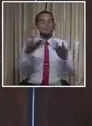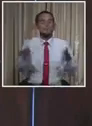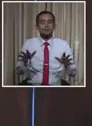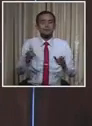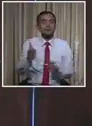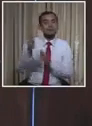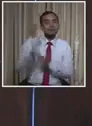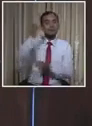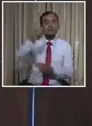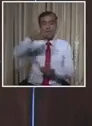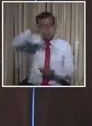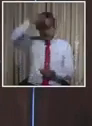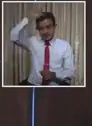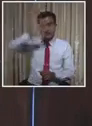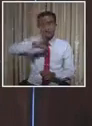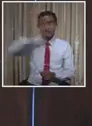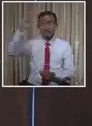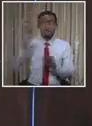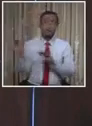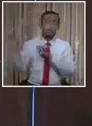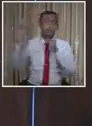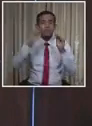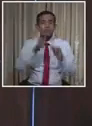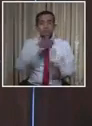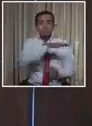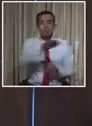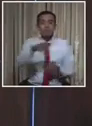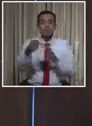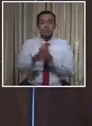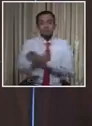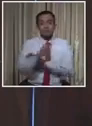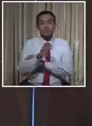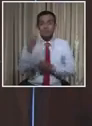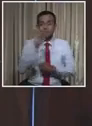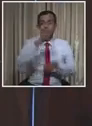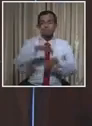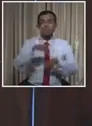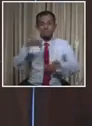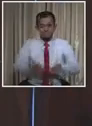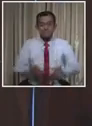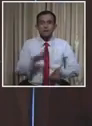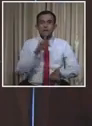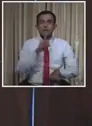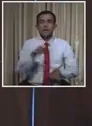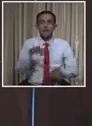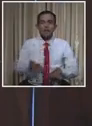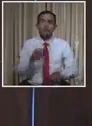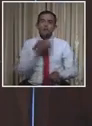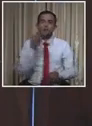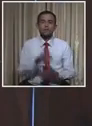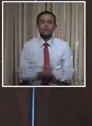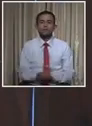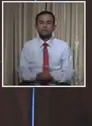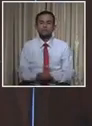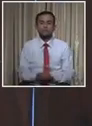එදා සිංහල රජ දවසෙන් පස්සේ මේ පද්ධතිය ශක්තිමත් කරගත්තු ප්‍රථම අවස්ථාව මේයි කියන්න තමයි අද අපිට පුළුවන්කම ලැබිලා